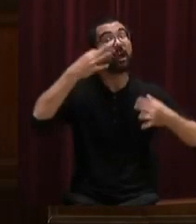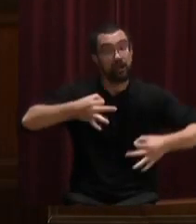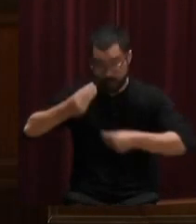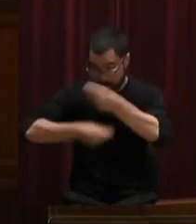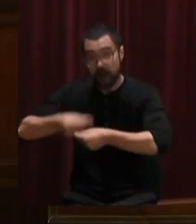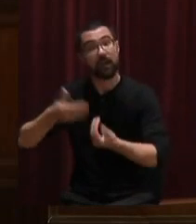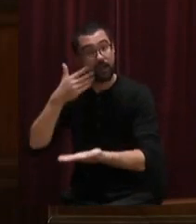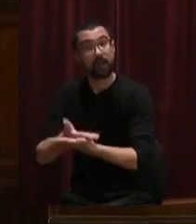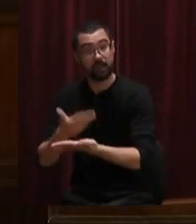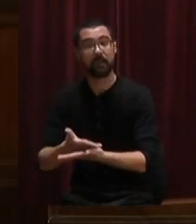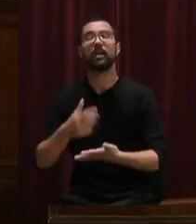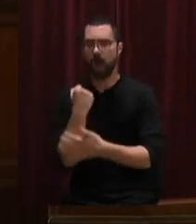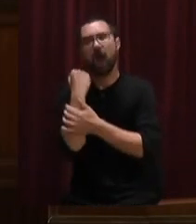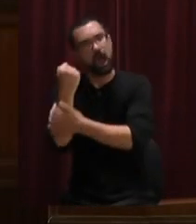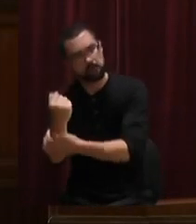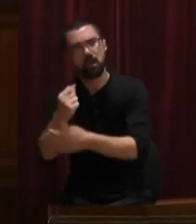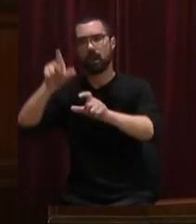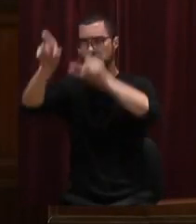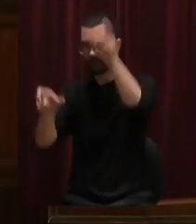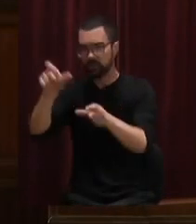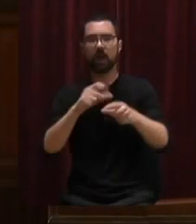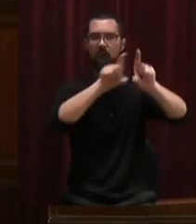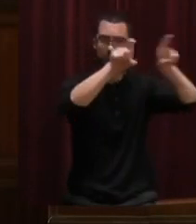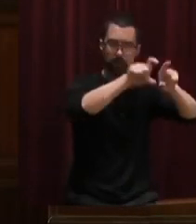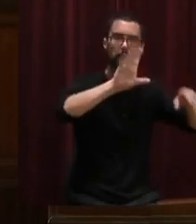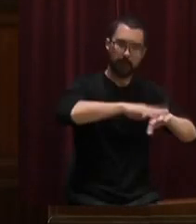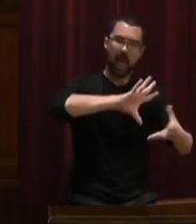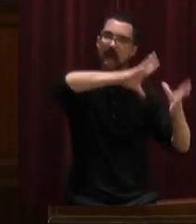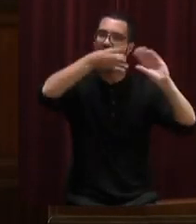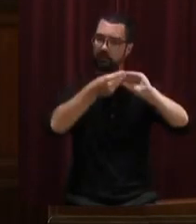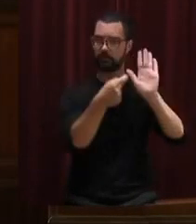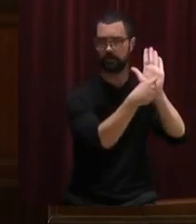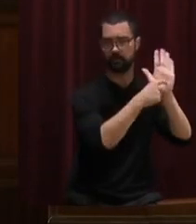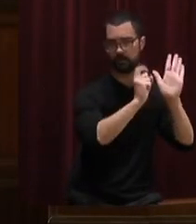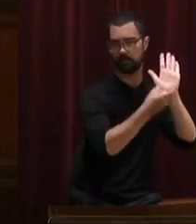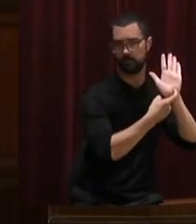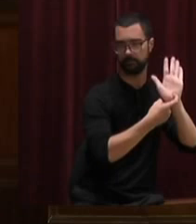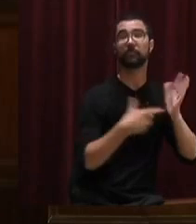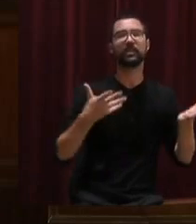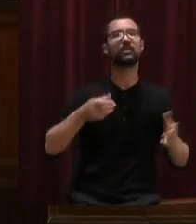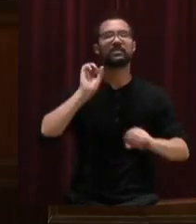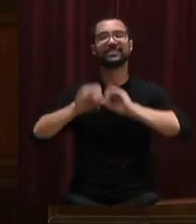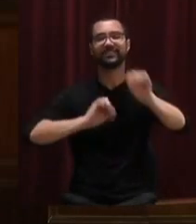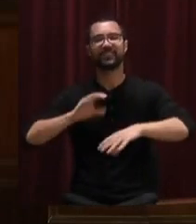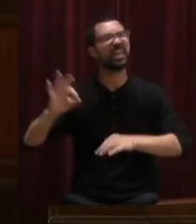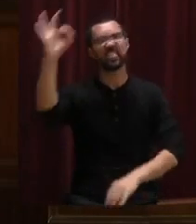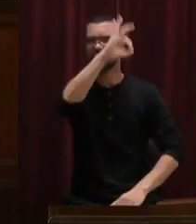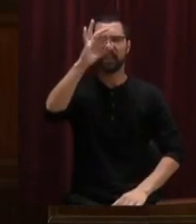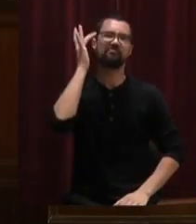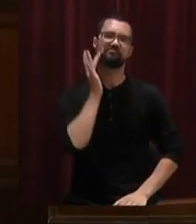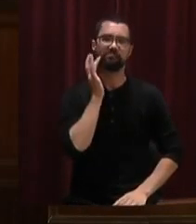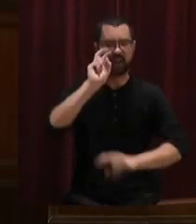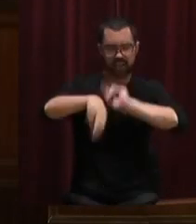nostres ciutadans i empreses a adaptar-nos-hi. I hem de fer més. Avançarem cap a unes illes de residus zero i reciclatge